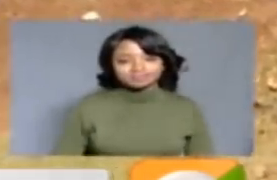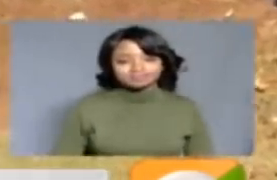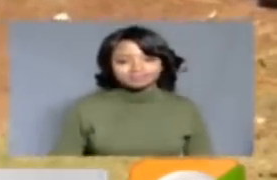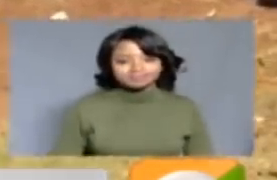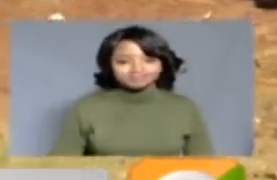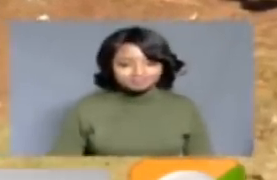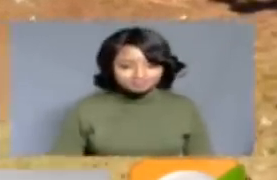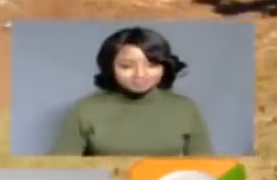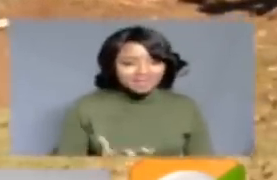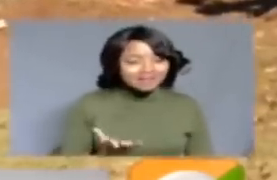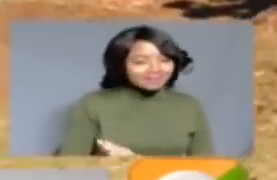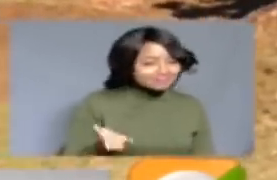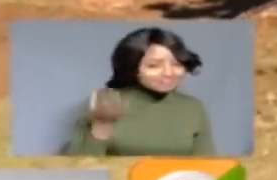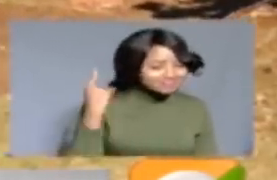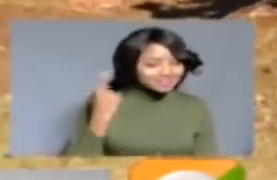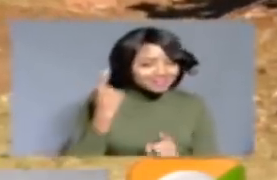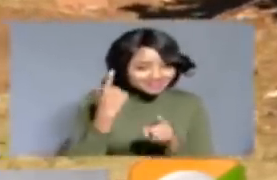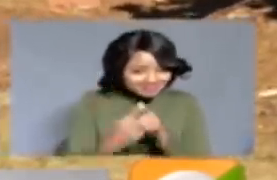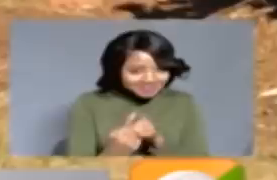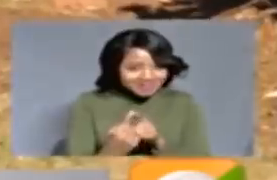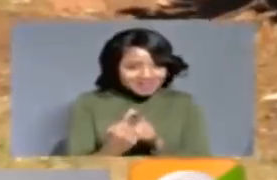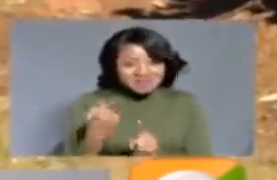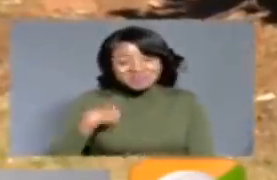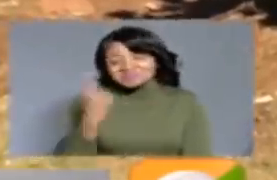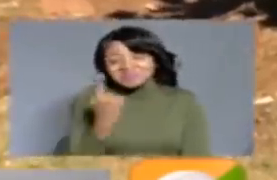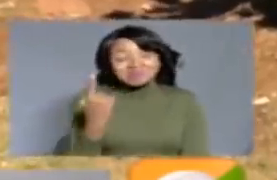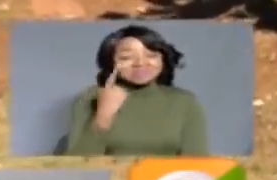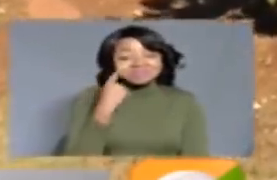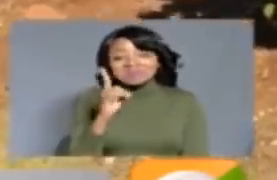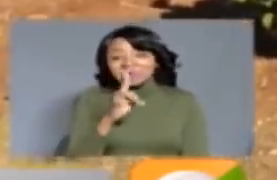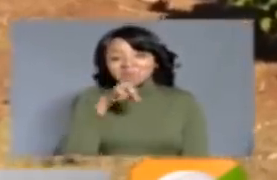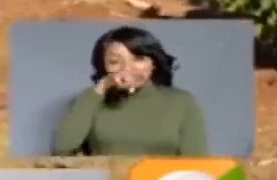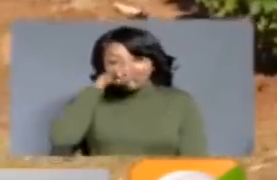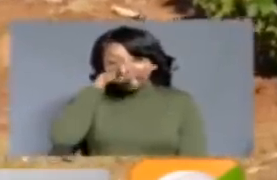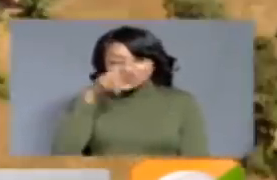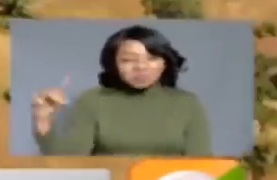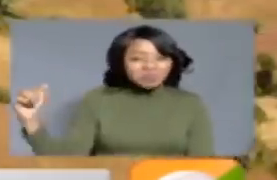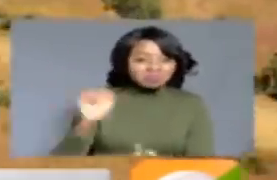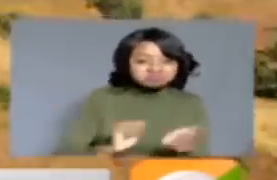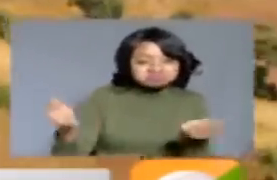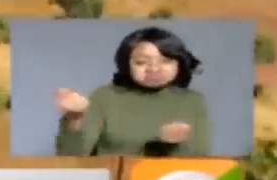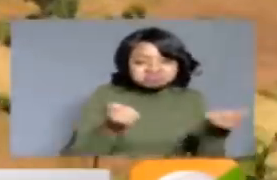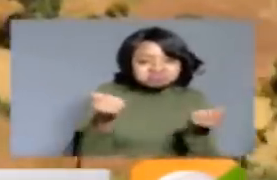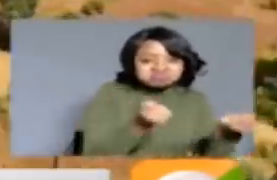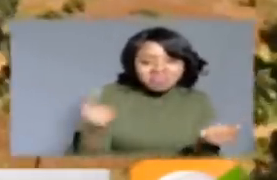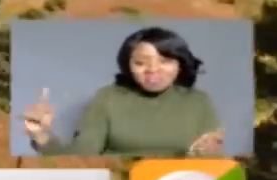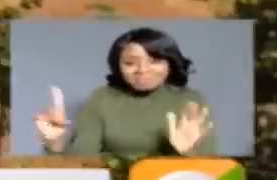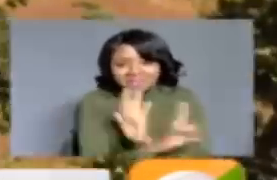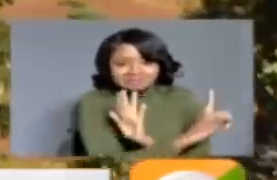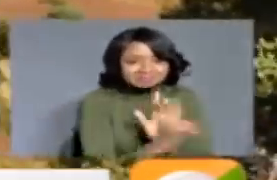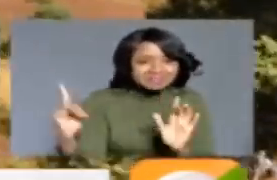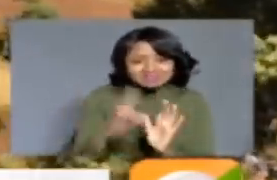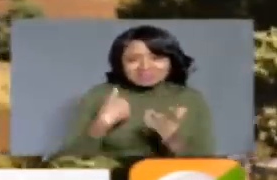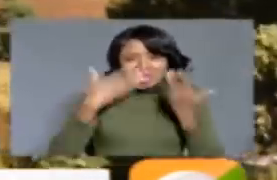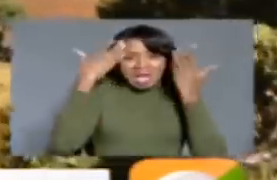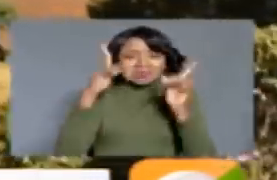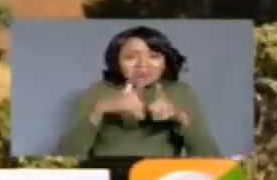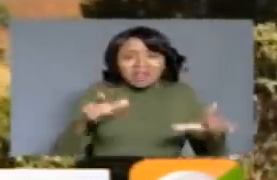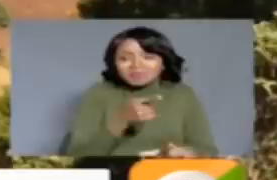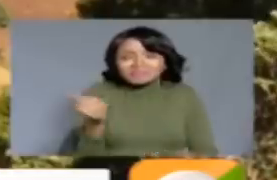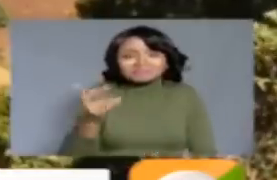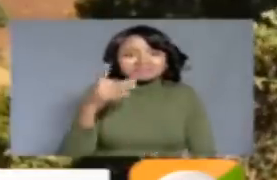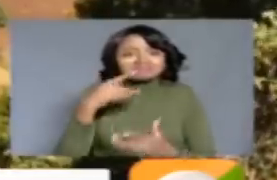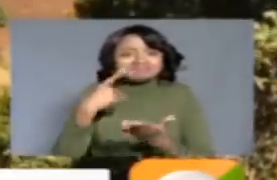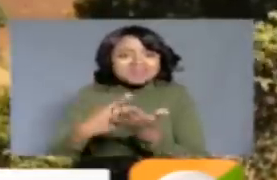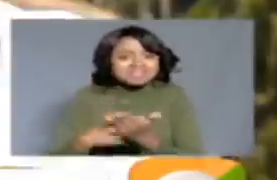Kutokea mwaka jana tulikuwa nako tu wasungu wakipita hapa na magari, sijui wanaelewa hata lugha gani, hatujui hata lugha ya